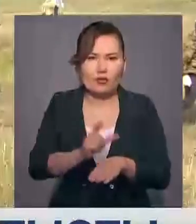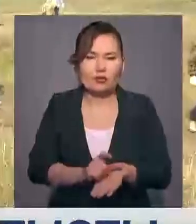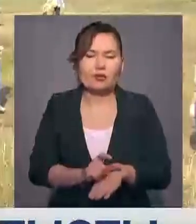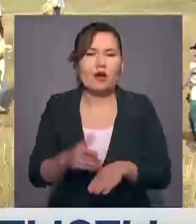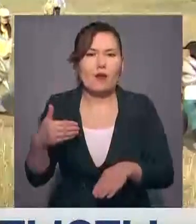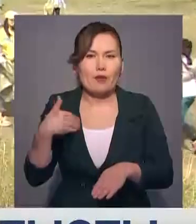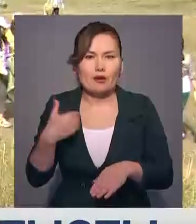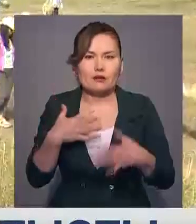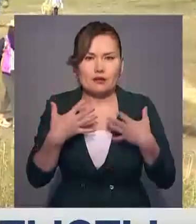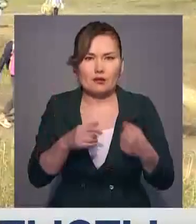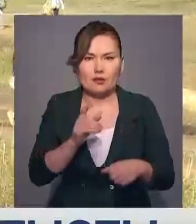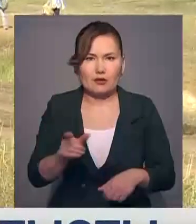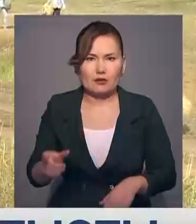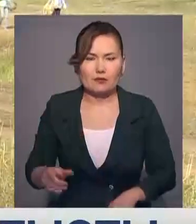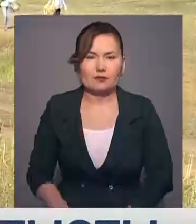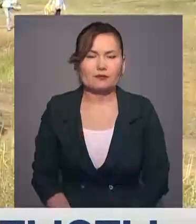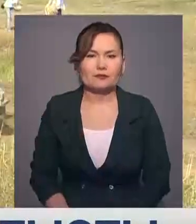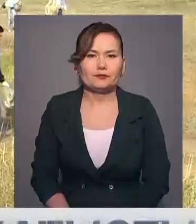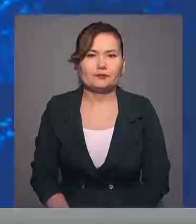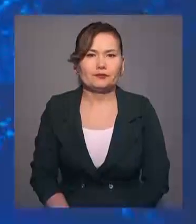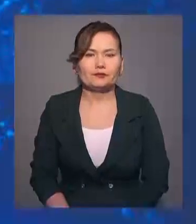Арман Ақшабаев, Хабар 24.